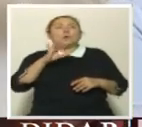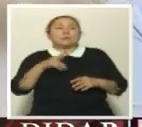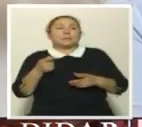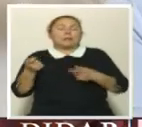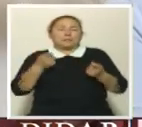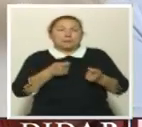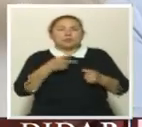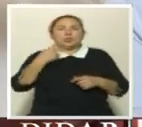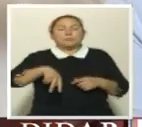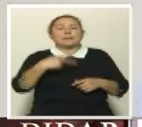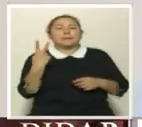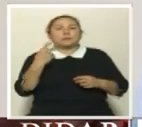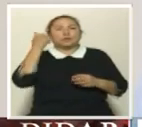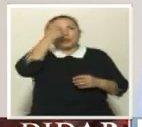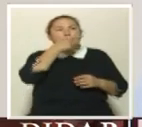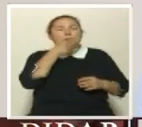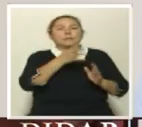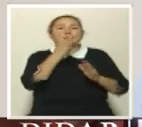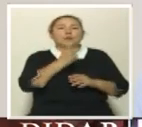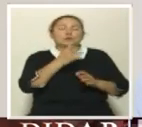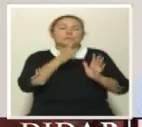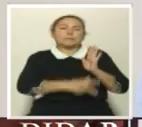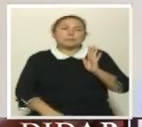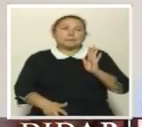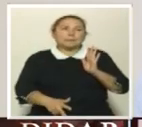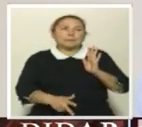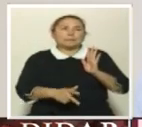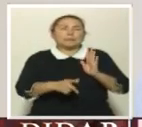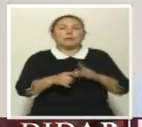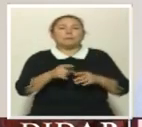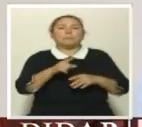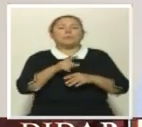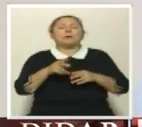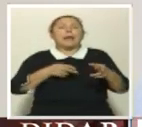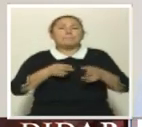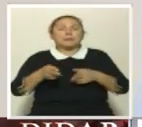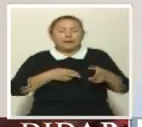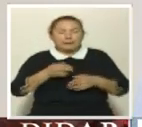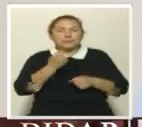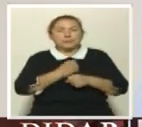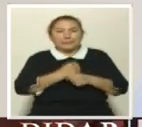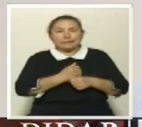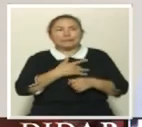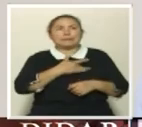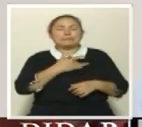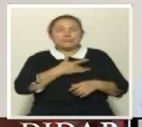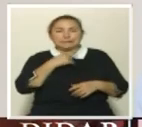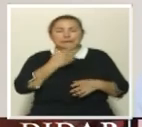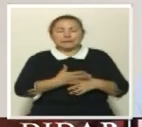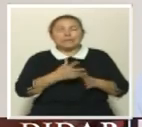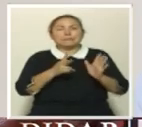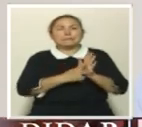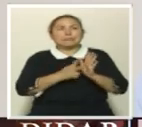келеді. 22 жылы 1282 науқас коронарография жасалды, оның 378 науқасына